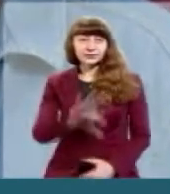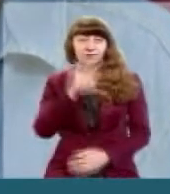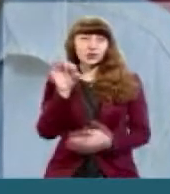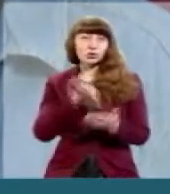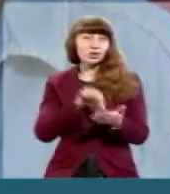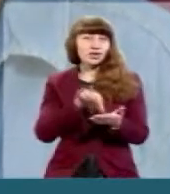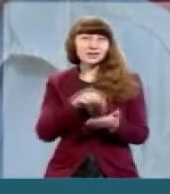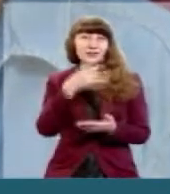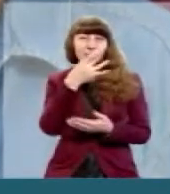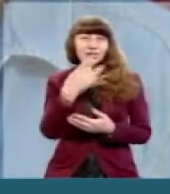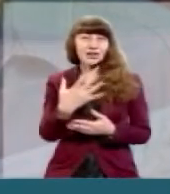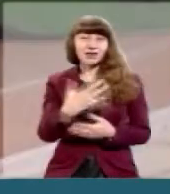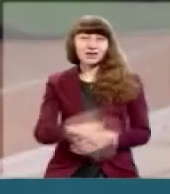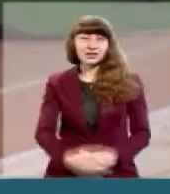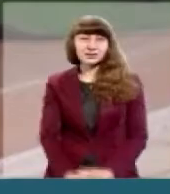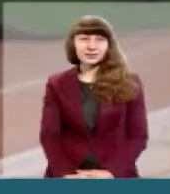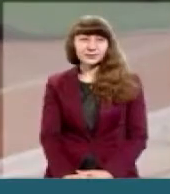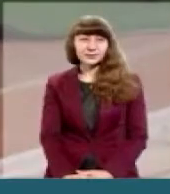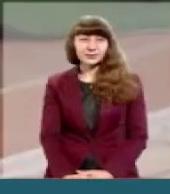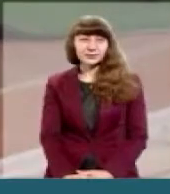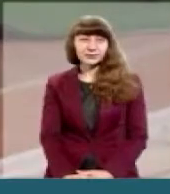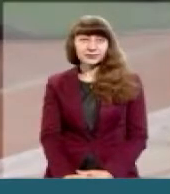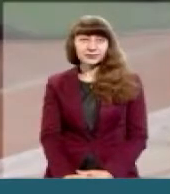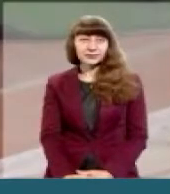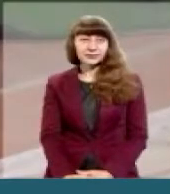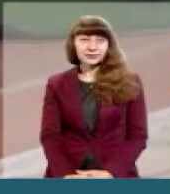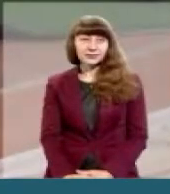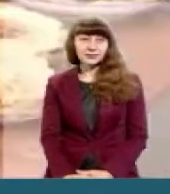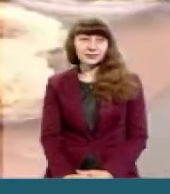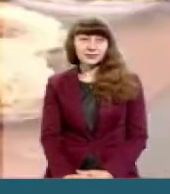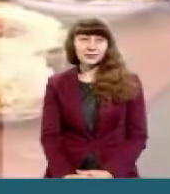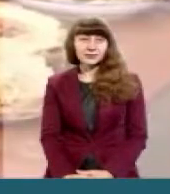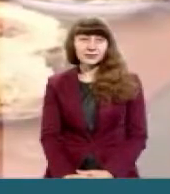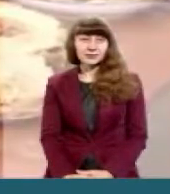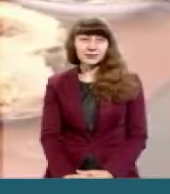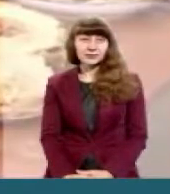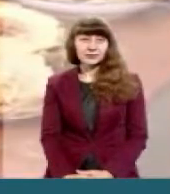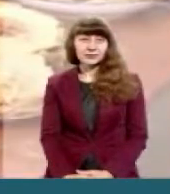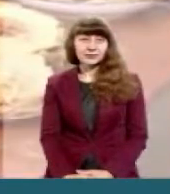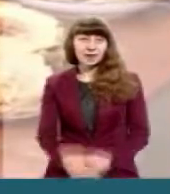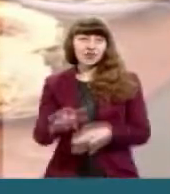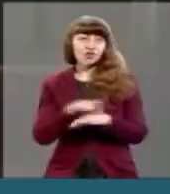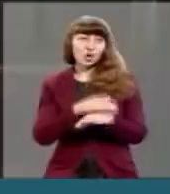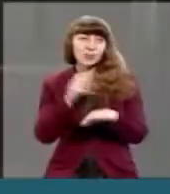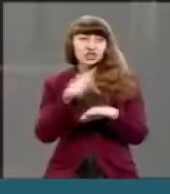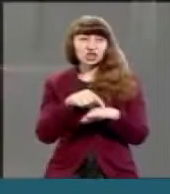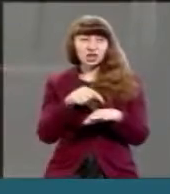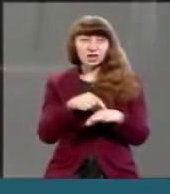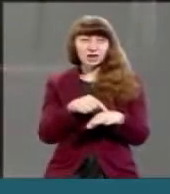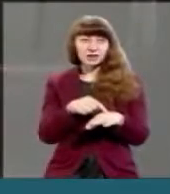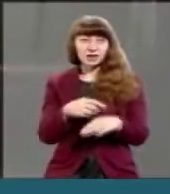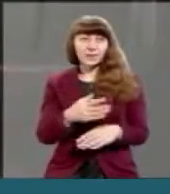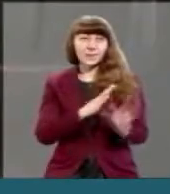Барлық қатысушылар маған ұнады. Қыз келіншектерге тән әдептілік, инабаттылық, ізеттілік байқауда көрініс тапты. Осындай